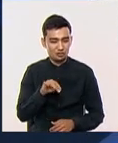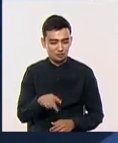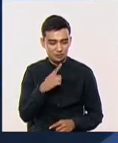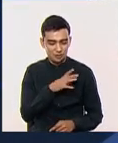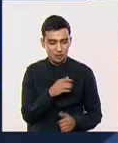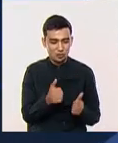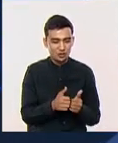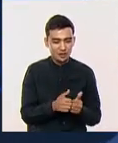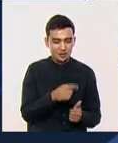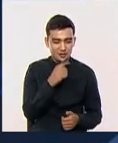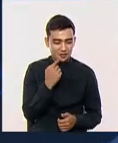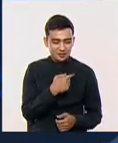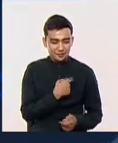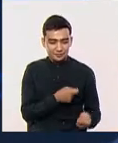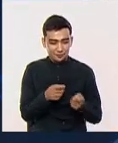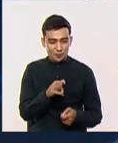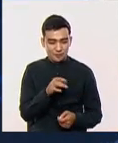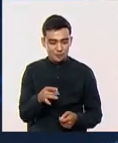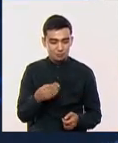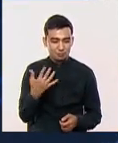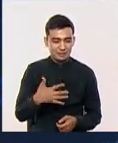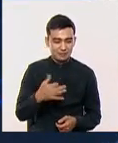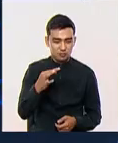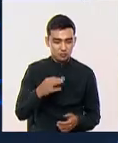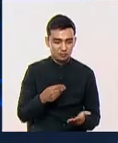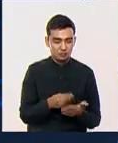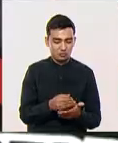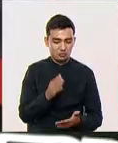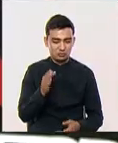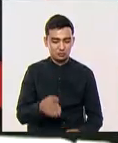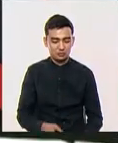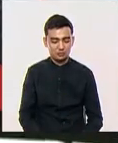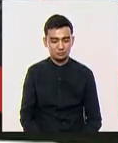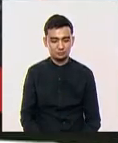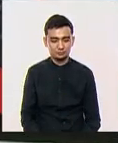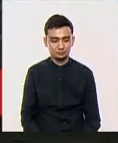елден жеткізілетін тауарлар бағасы 50%-ға қымбаттап үлгерген екен.